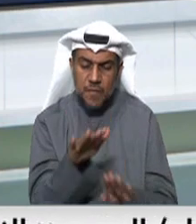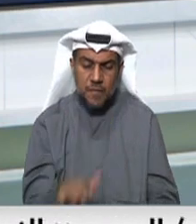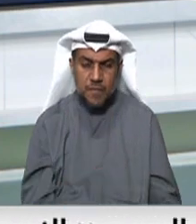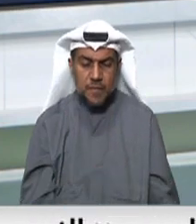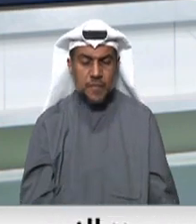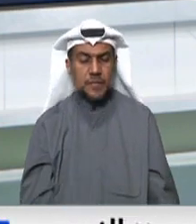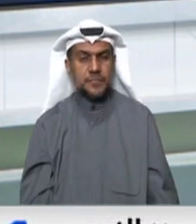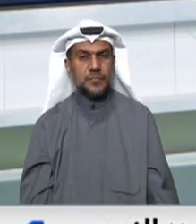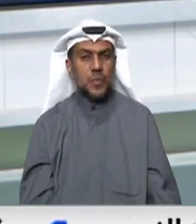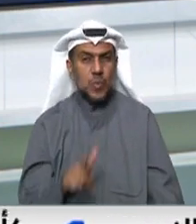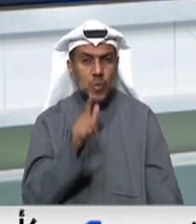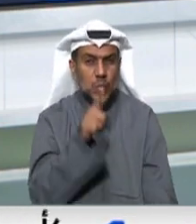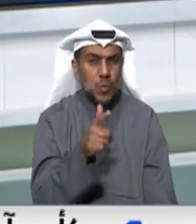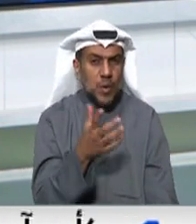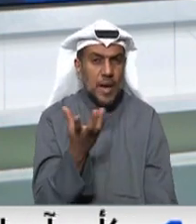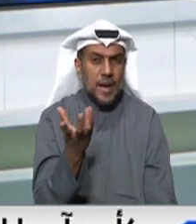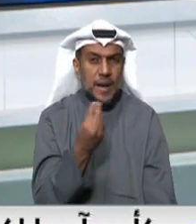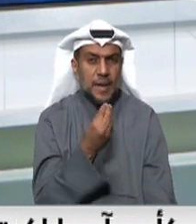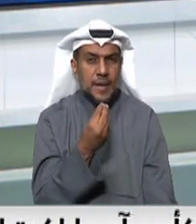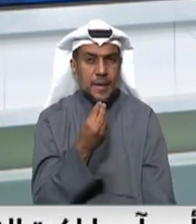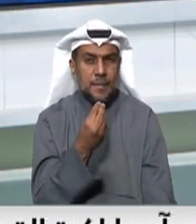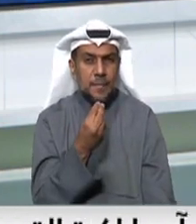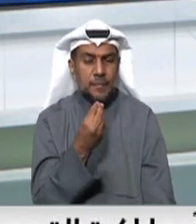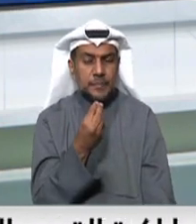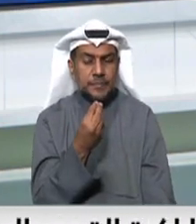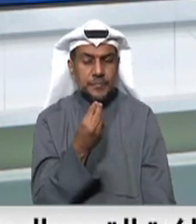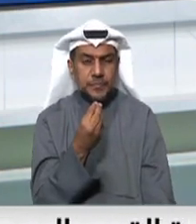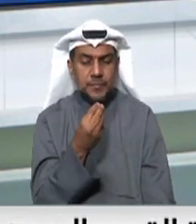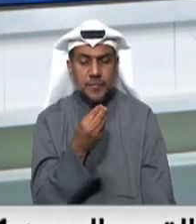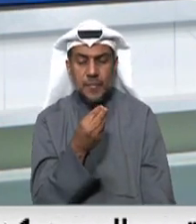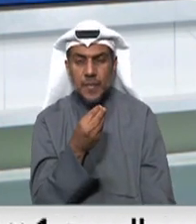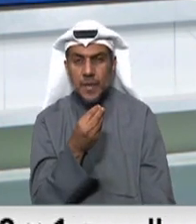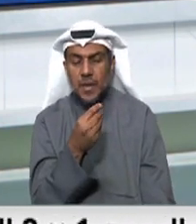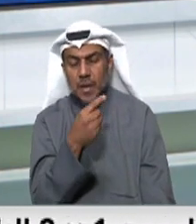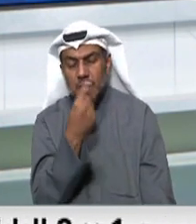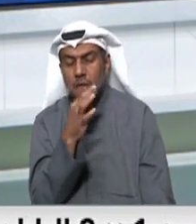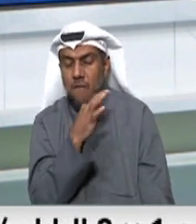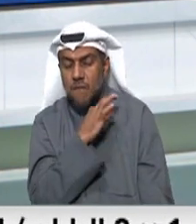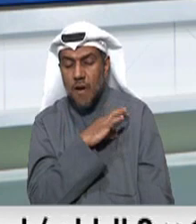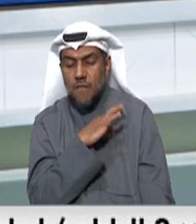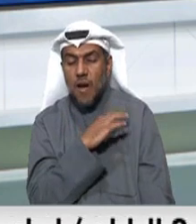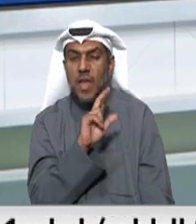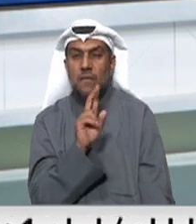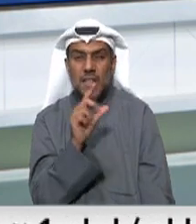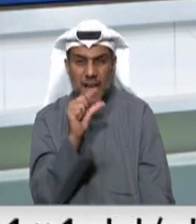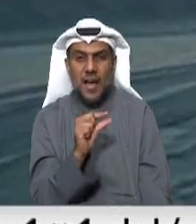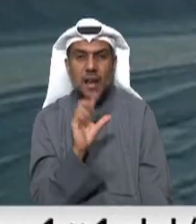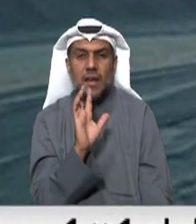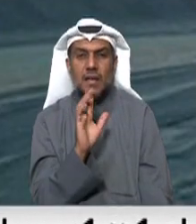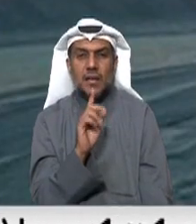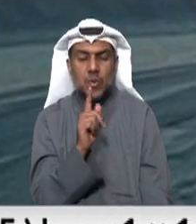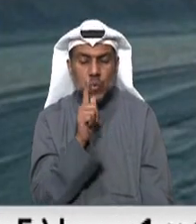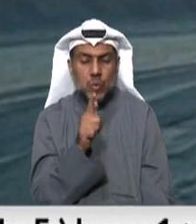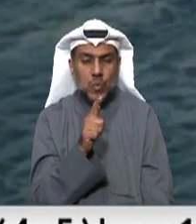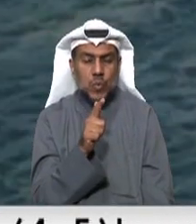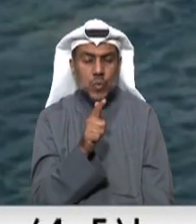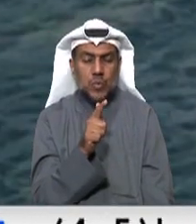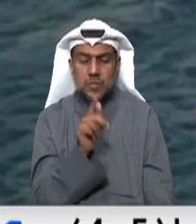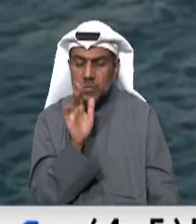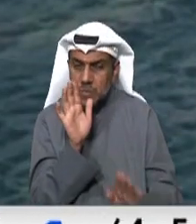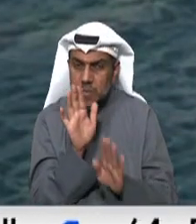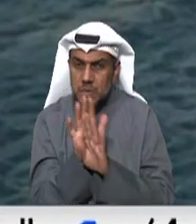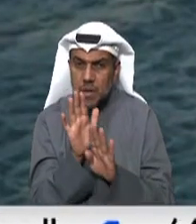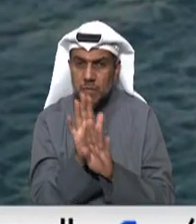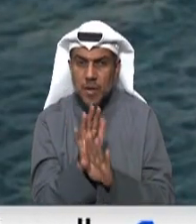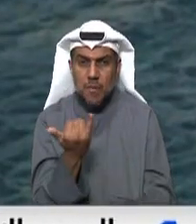الفيدرالي حول بدايه حول بدايه محتمله لخفض اسعار الفائده ومع كشف الصين عن اجراءات دعم جديده